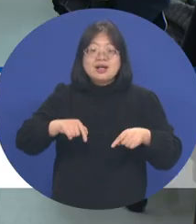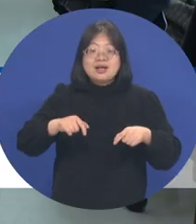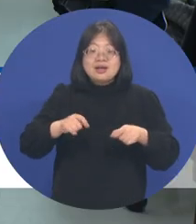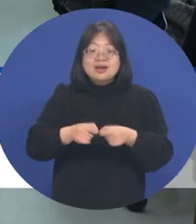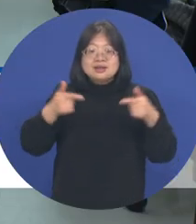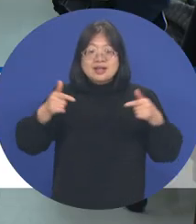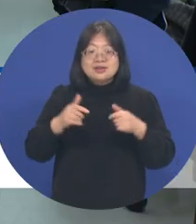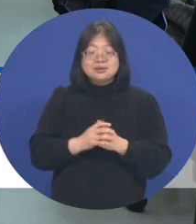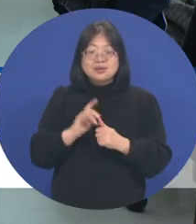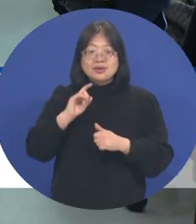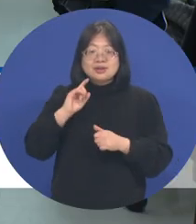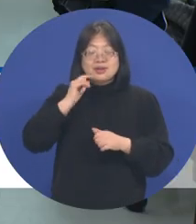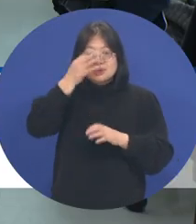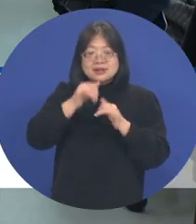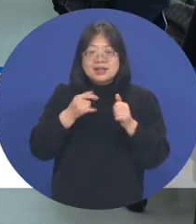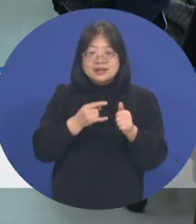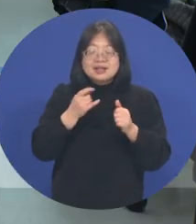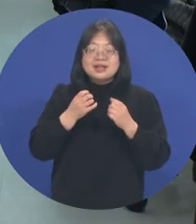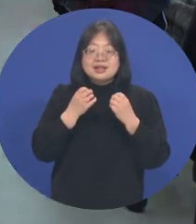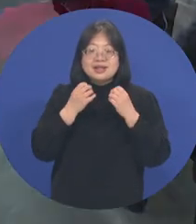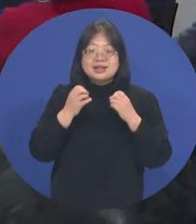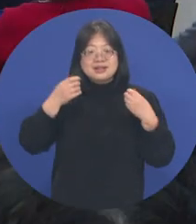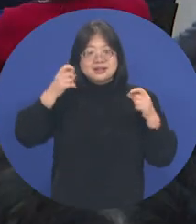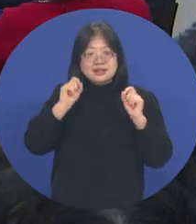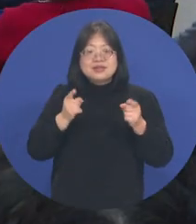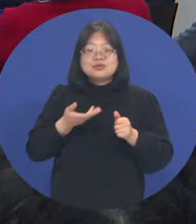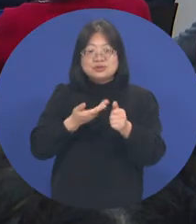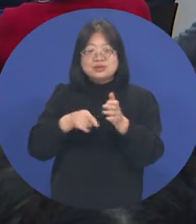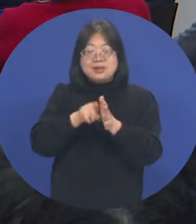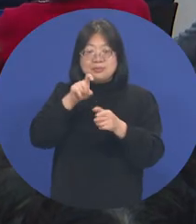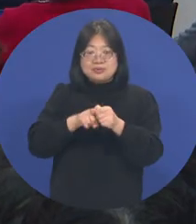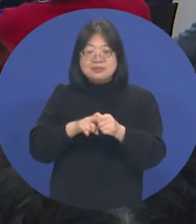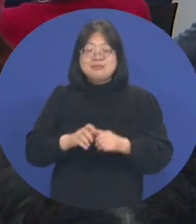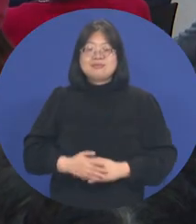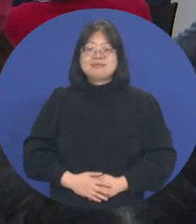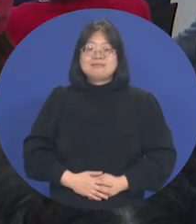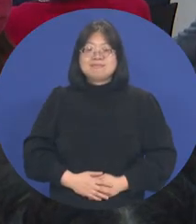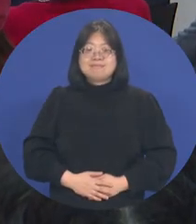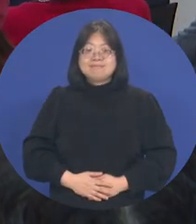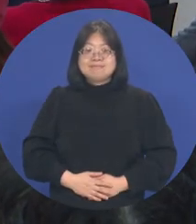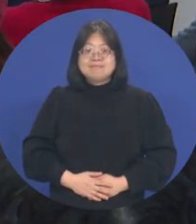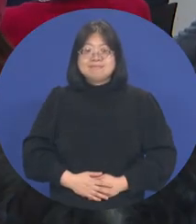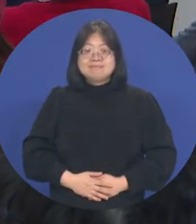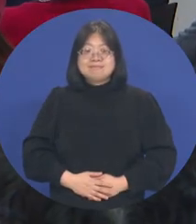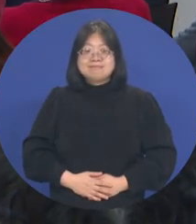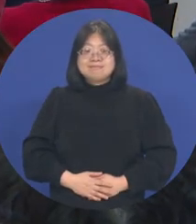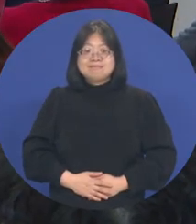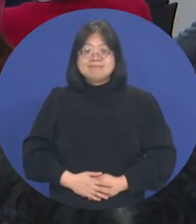더 많은 창작의 기회를 제공하고자 합니다 GTV 뉴스 이슬입니다